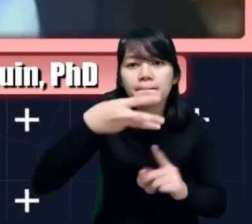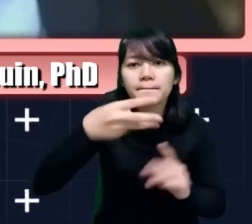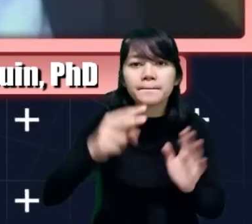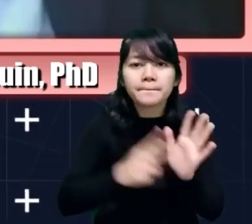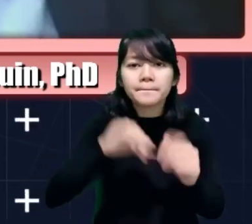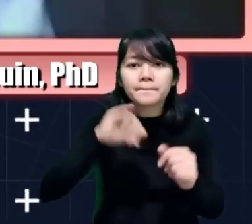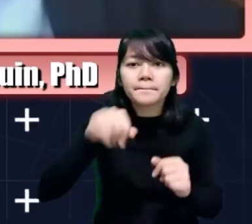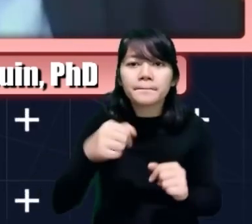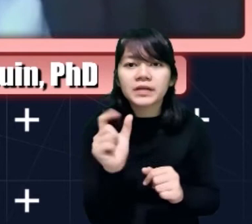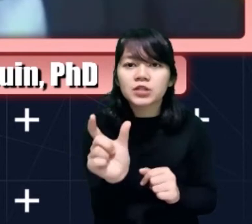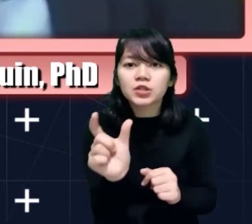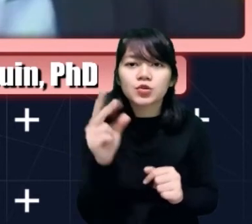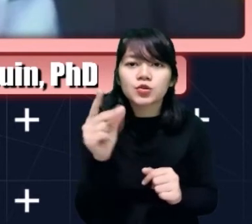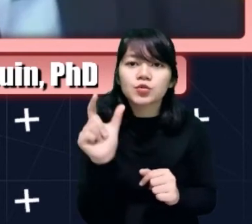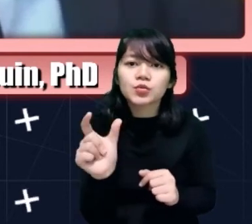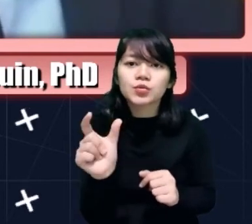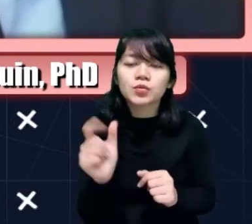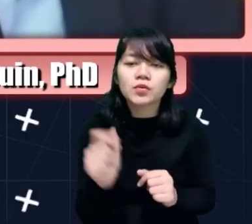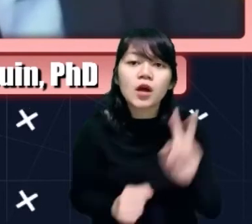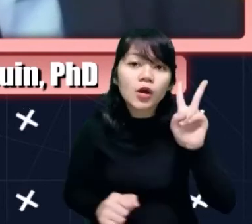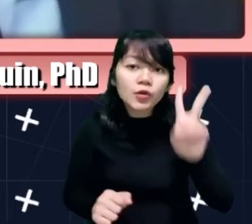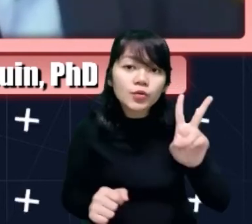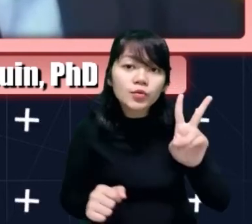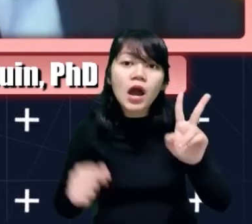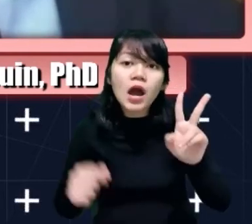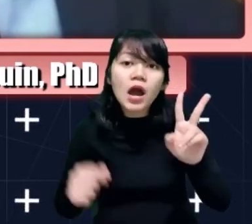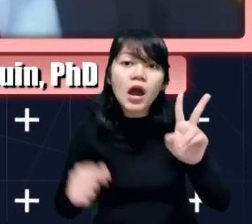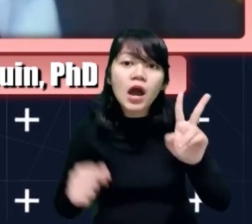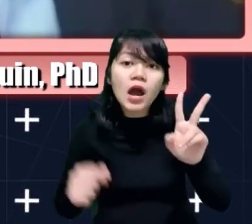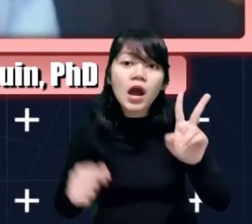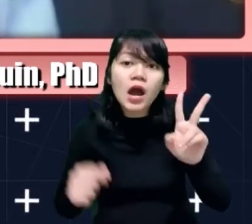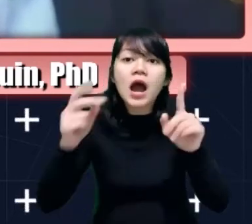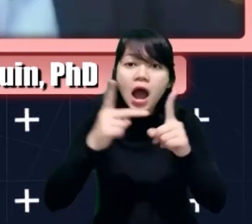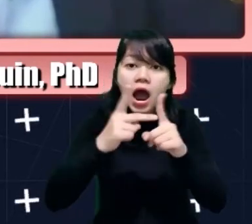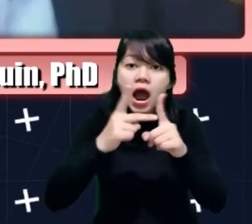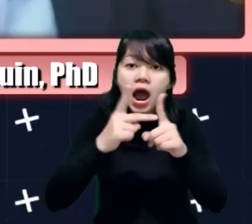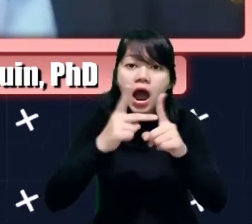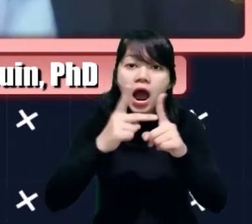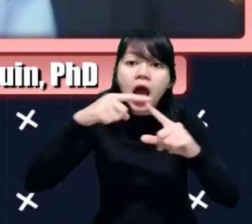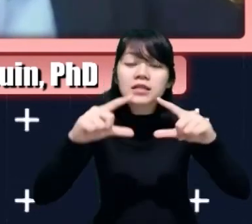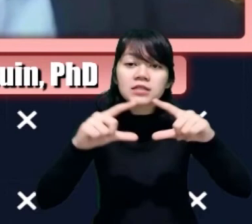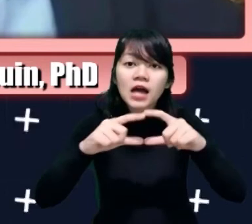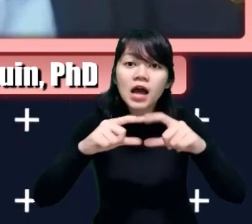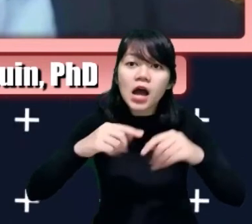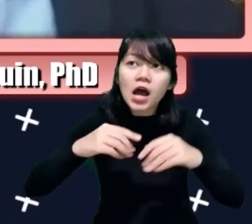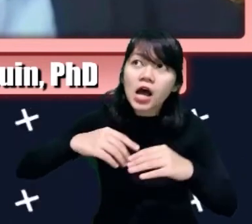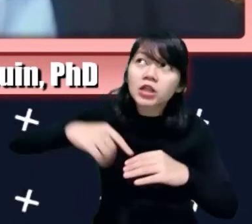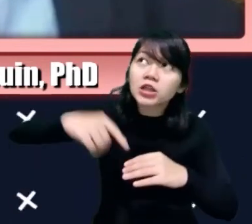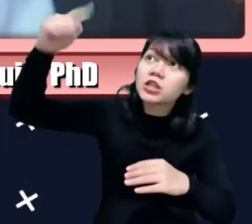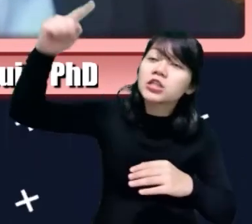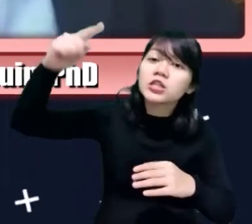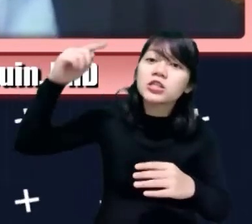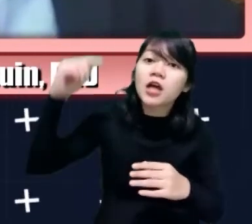dua hasta tingginya dari atas permukaan bumi. Bayangkan sampai 1 kilo jauhnya dari perkemahan, tingginya dua